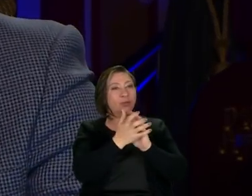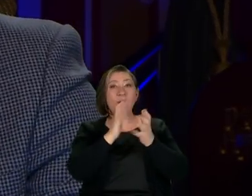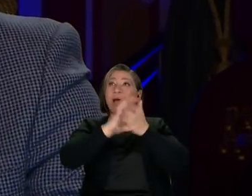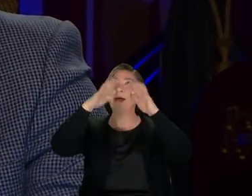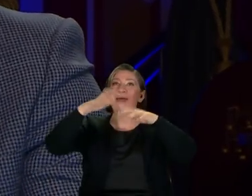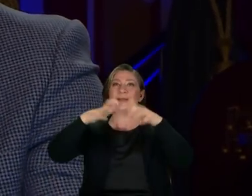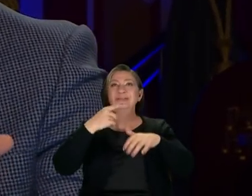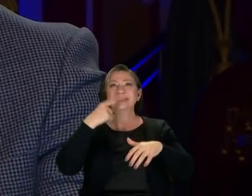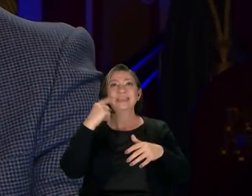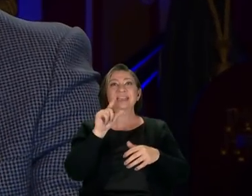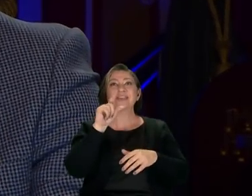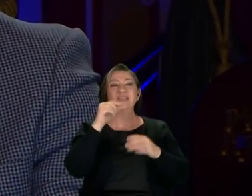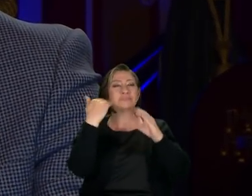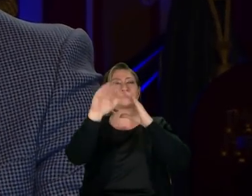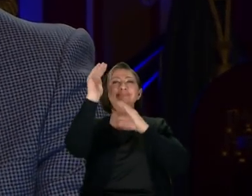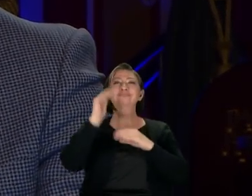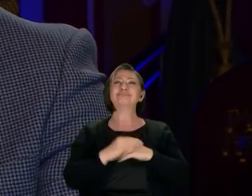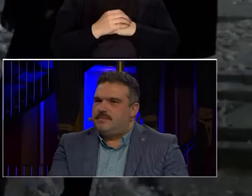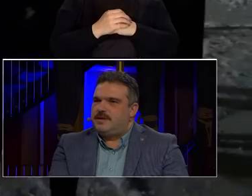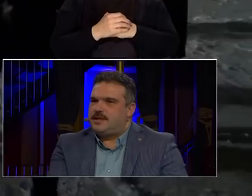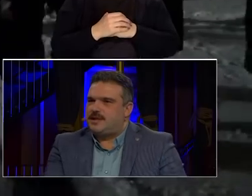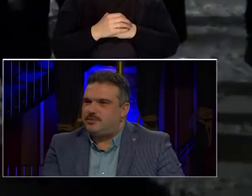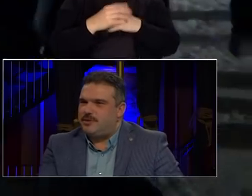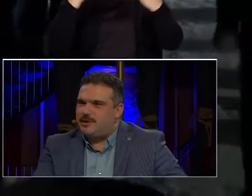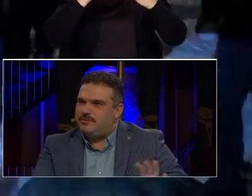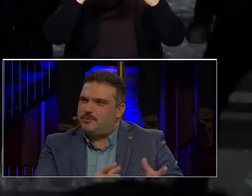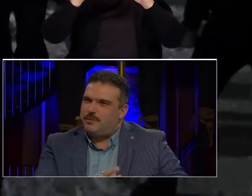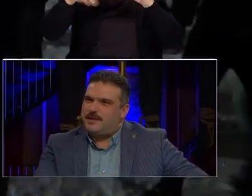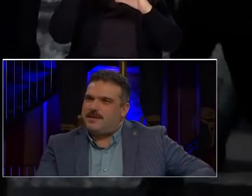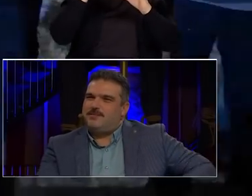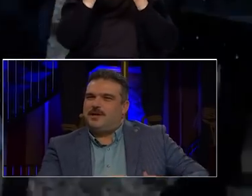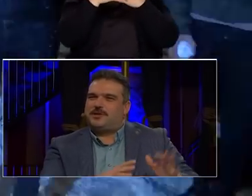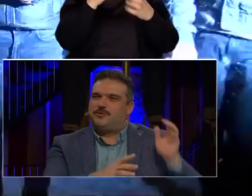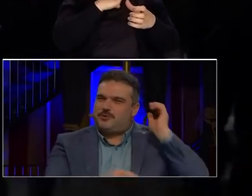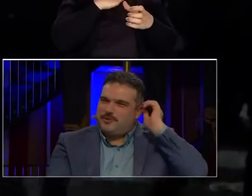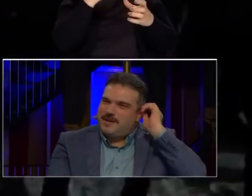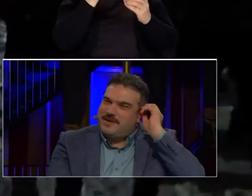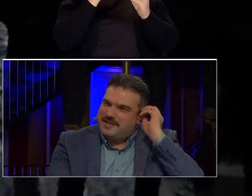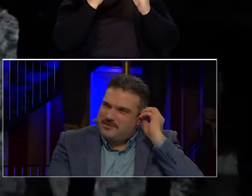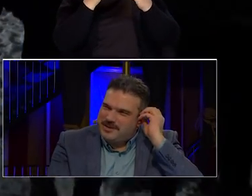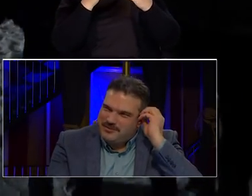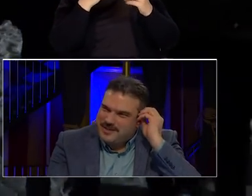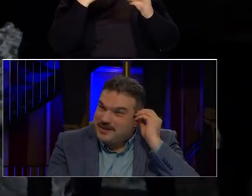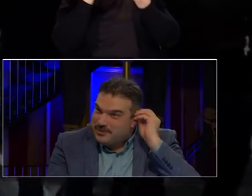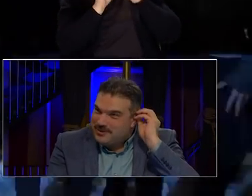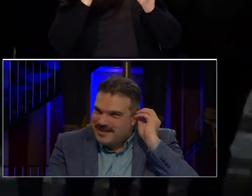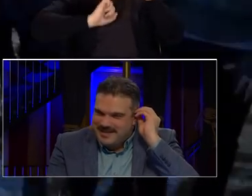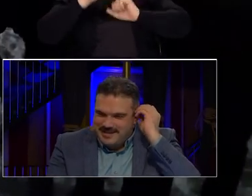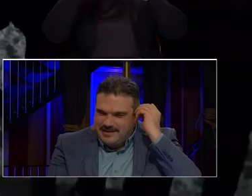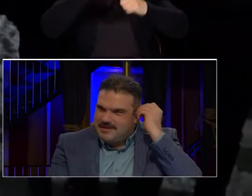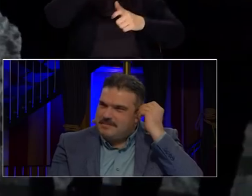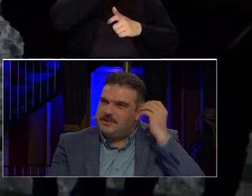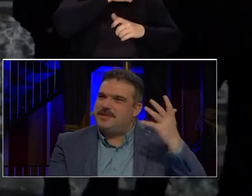kar yağıyordu geçen sene. Tweet attım. Mesaj atmışlar. Bunların bir grubu var, tamam mı? Böyle aşırı uç gruplar vardır böyle. Üniversitelerde olur